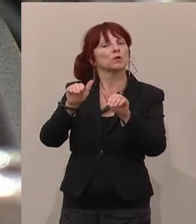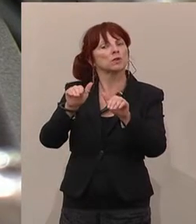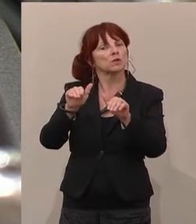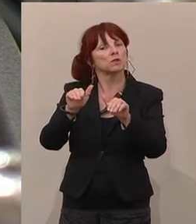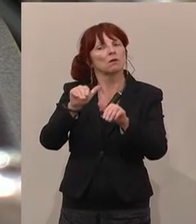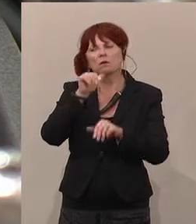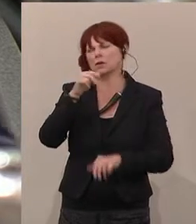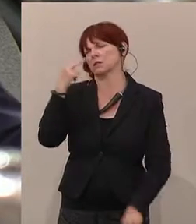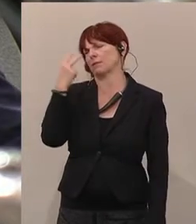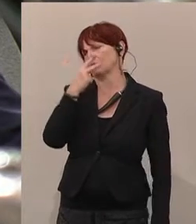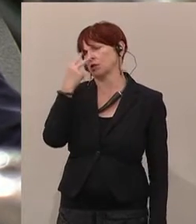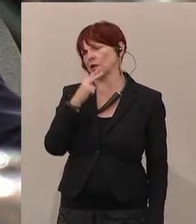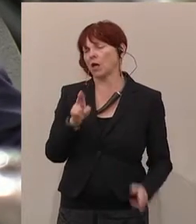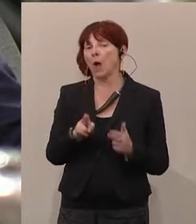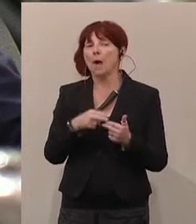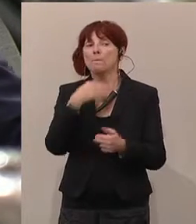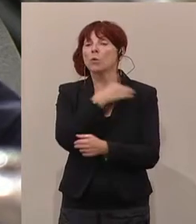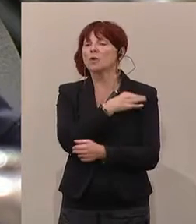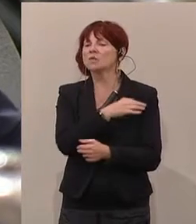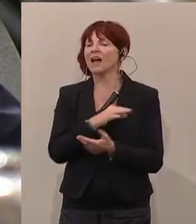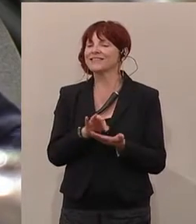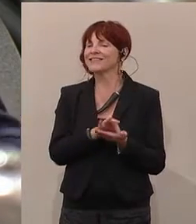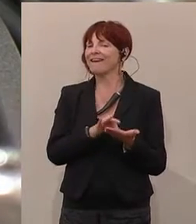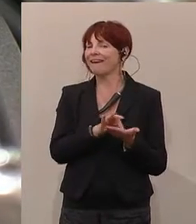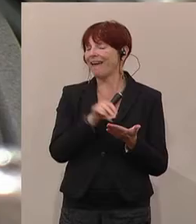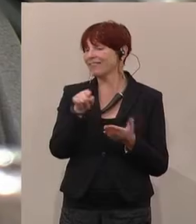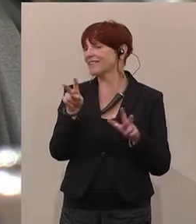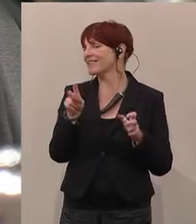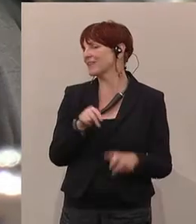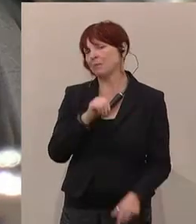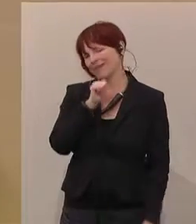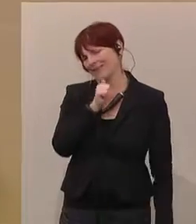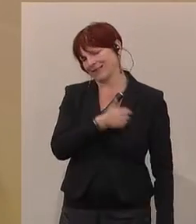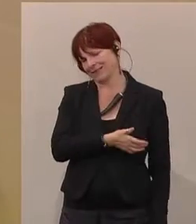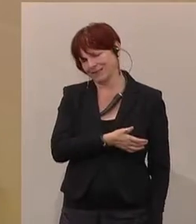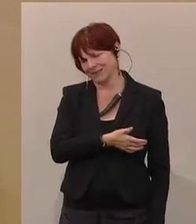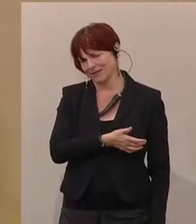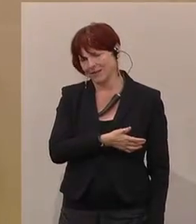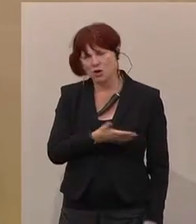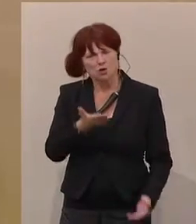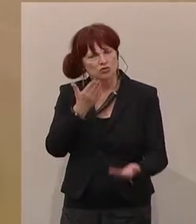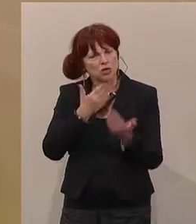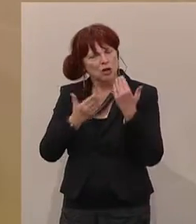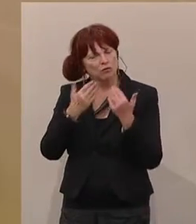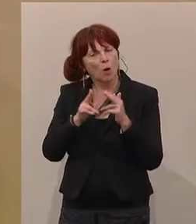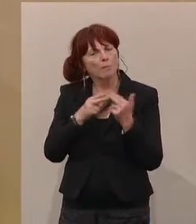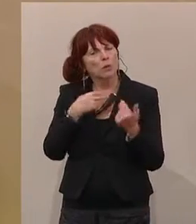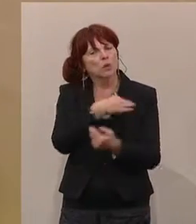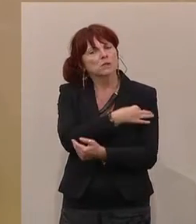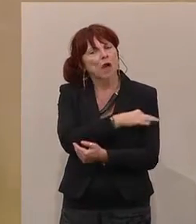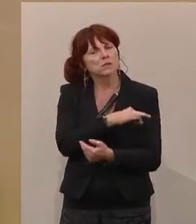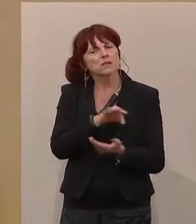Selbstverständlichkeit. Also unter einem Bundeskanzler Kern gäbe es das nicht. Man stelle sich vor, es gäbe noch immer einen Bundeskanzler